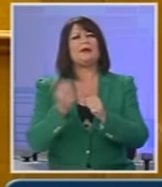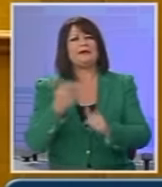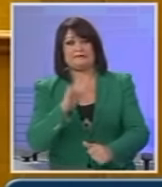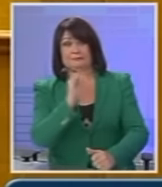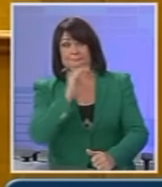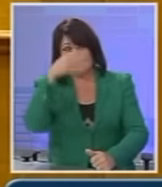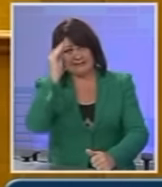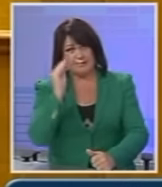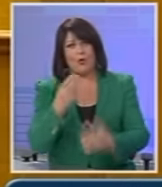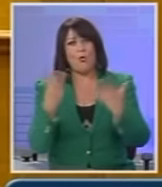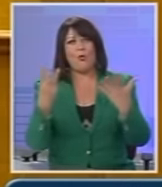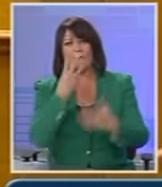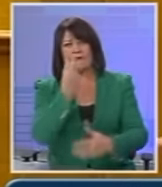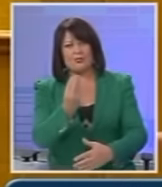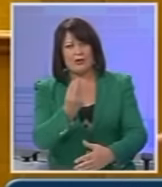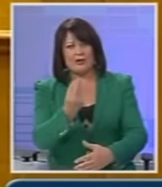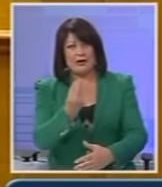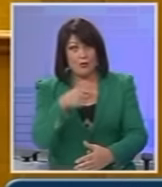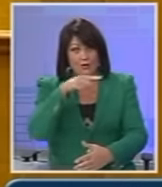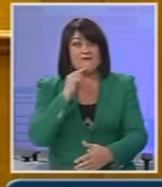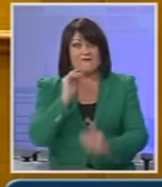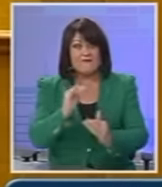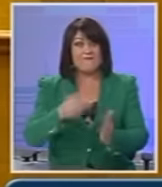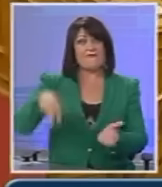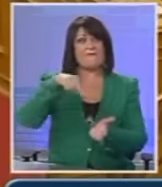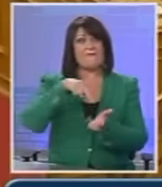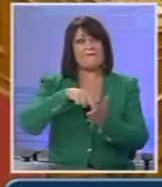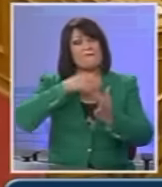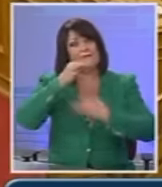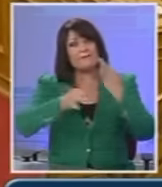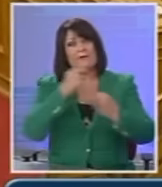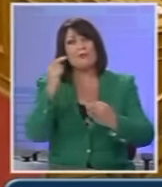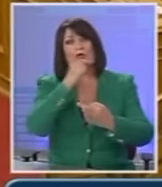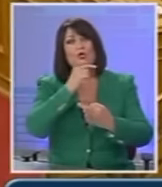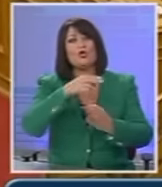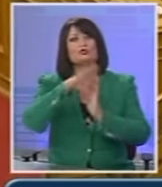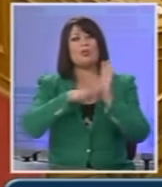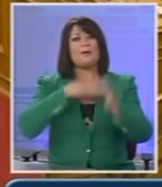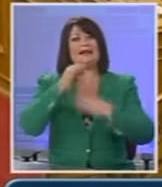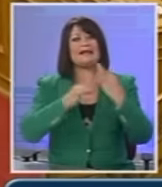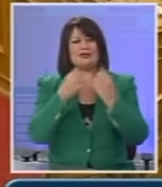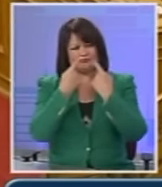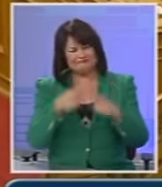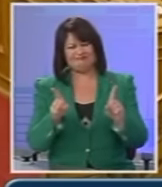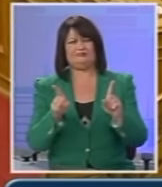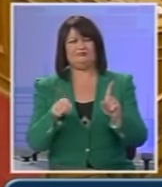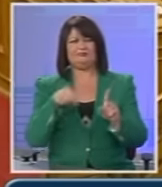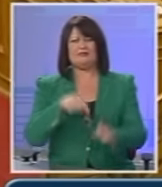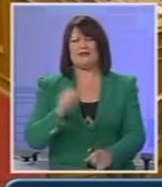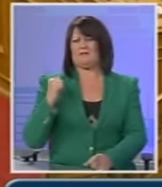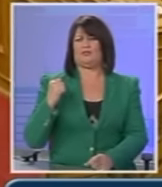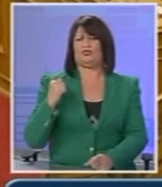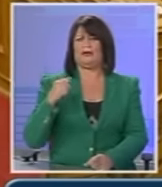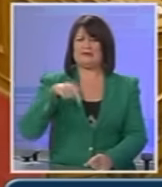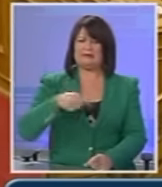στις 8 Φεβρουαρίου περίπου, διαβάζατε από αυτό εδώ το βήμα άλλες προγραμματικές δηλώσεις. Αυτές δεν είχαν καμία σχέση με τις